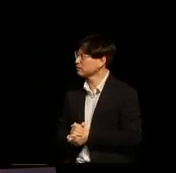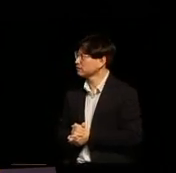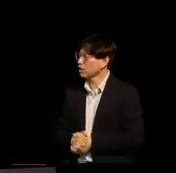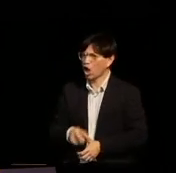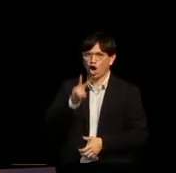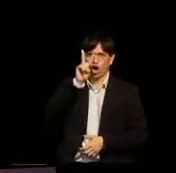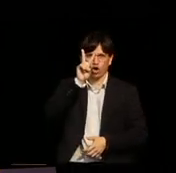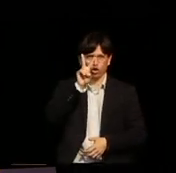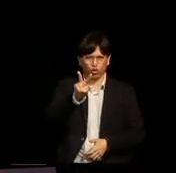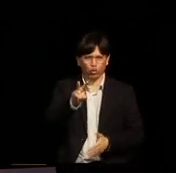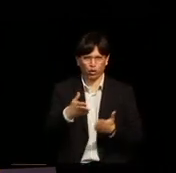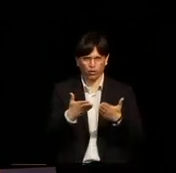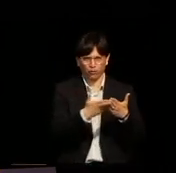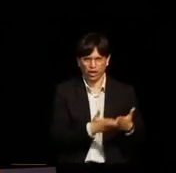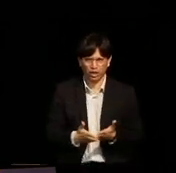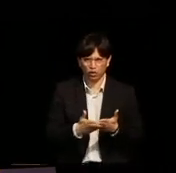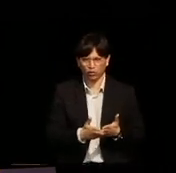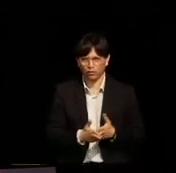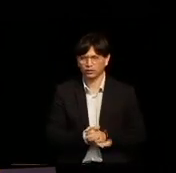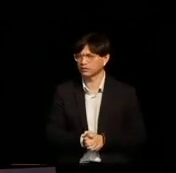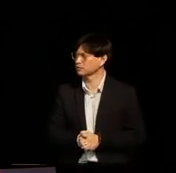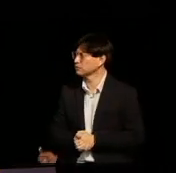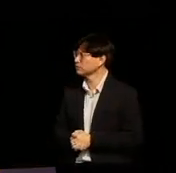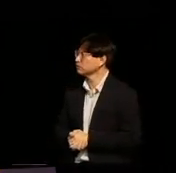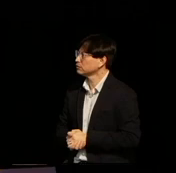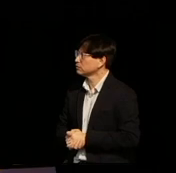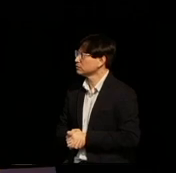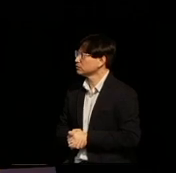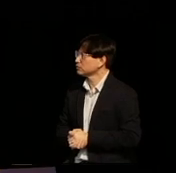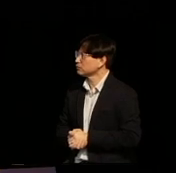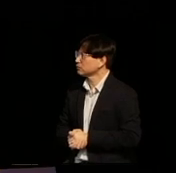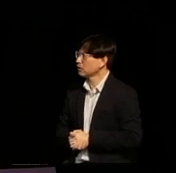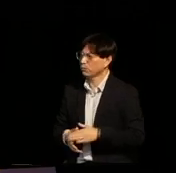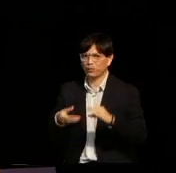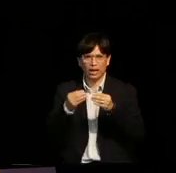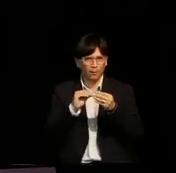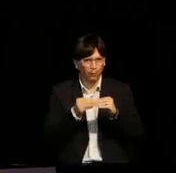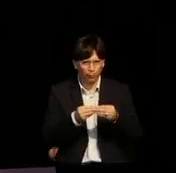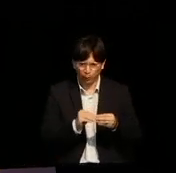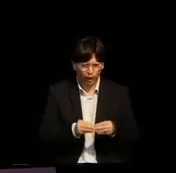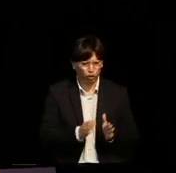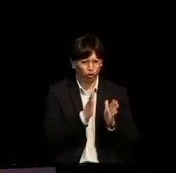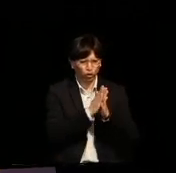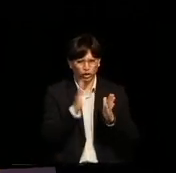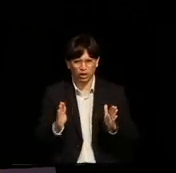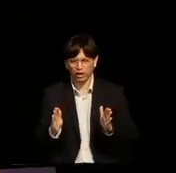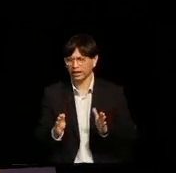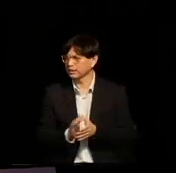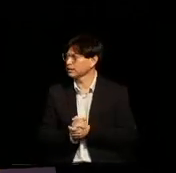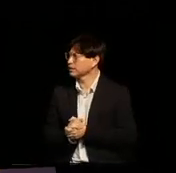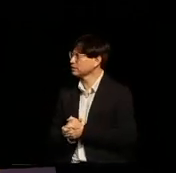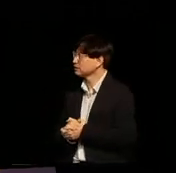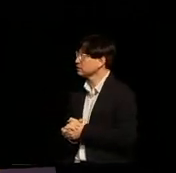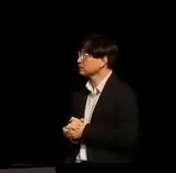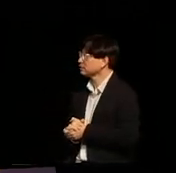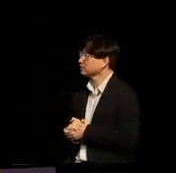vademecum il vademecum dell'iniziazione Cristiana che è il presupposto per la metodologia generale della catechesi e questo vademecum